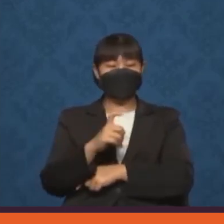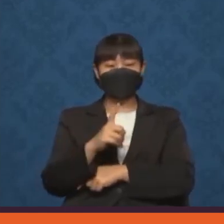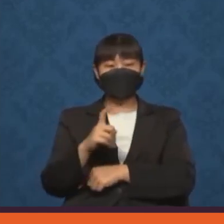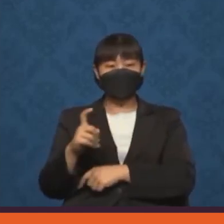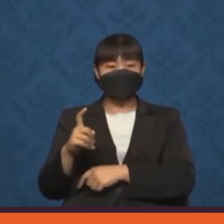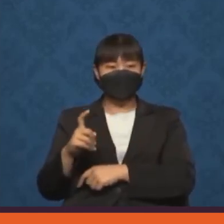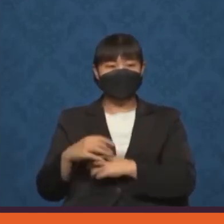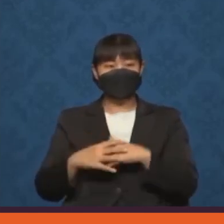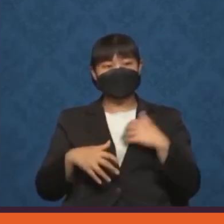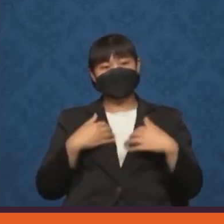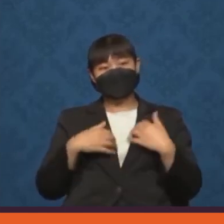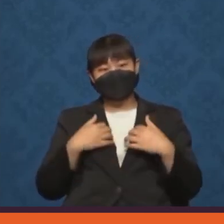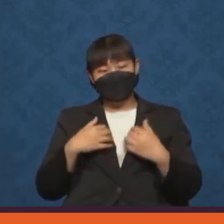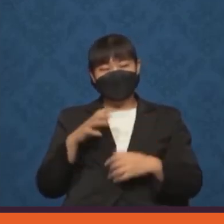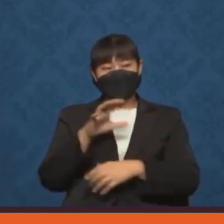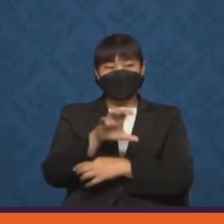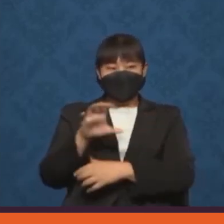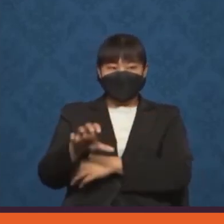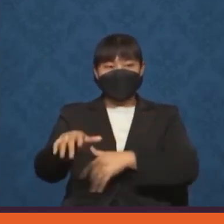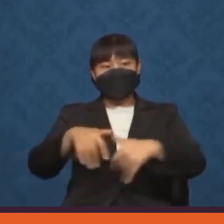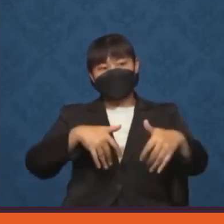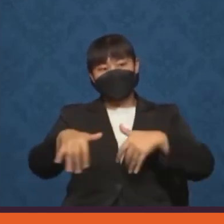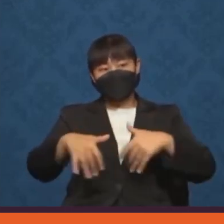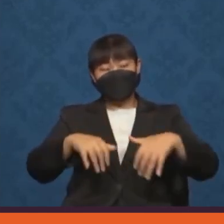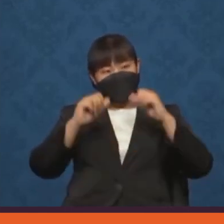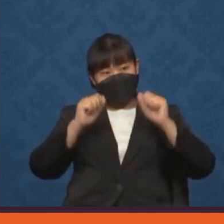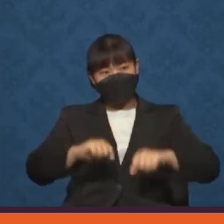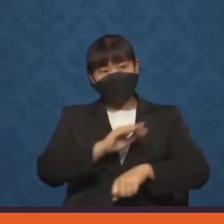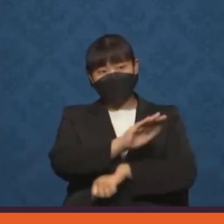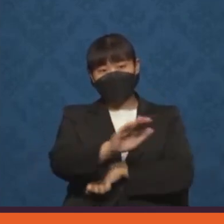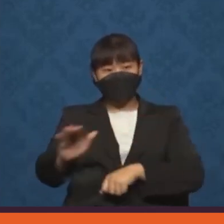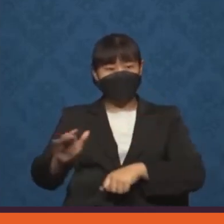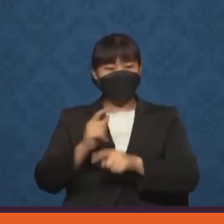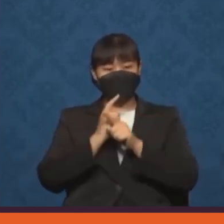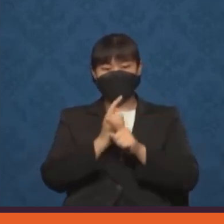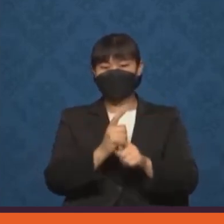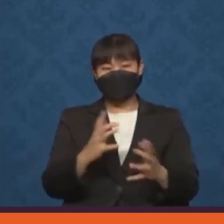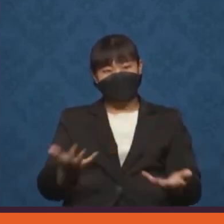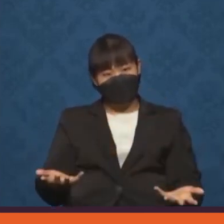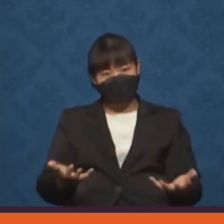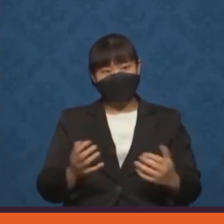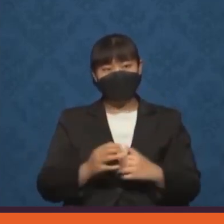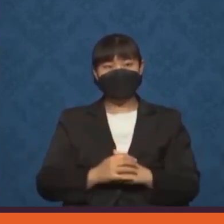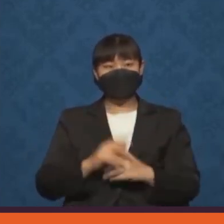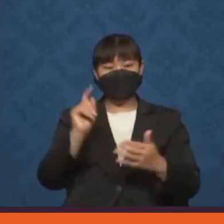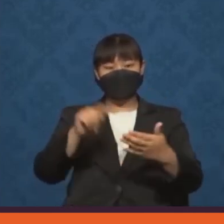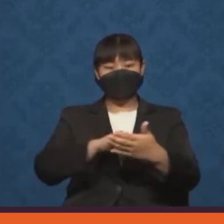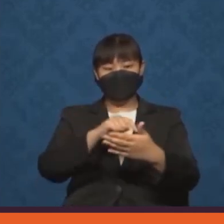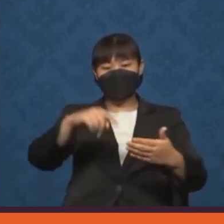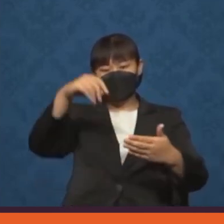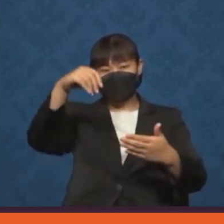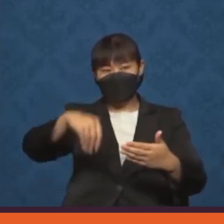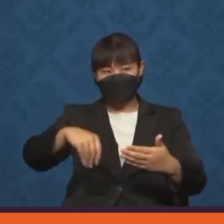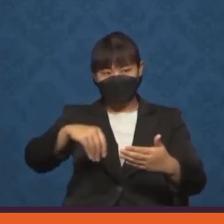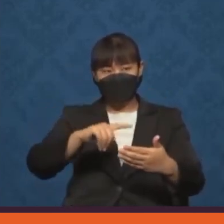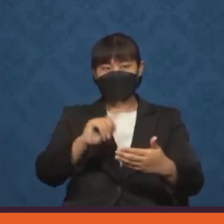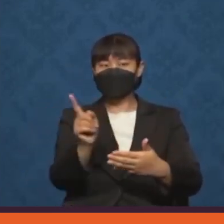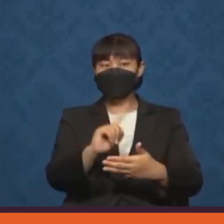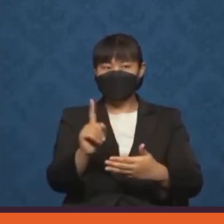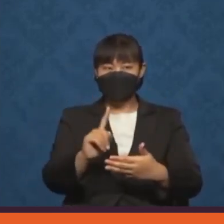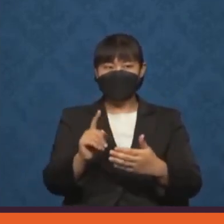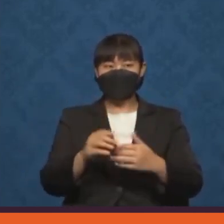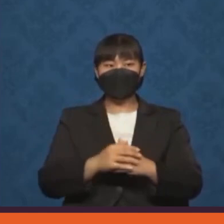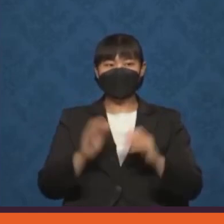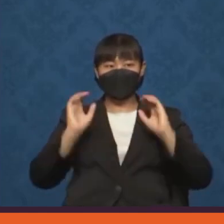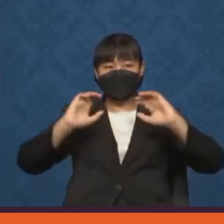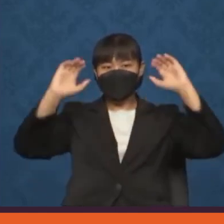มประชาชนครับการตัดสินใจใดๆของประชาชนไม่เป็นไปตามนั้นจริงครับคุณเลือกตั้งเข้ามาให้เป็นที่หนึ่งยังไงก็ตามคุณก็ตั้งรัฐบาลไม่ได้เพ